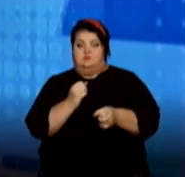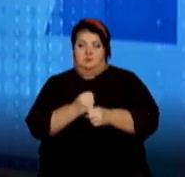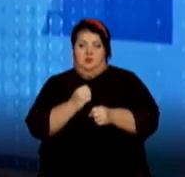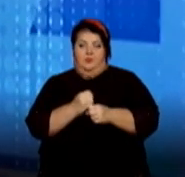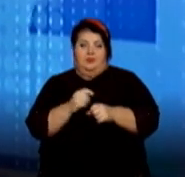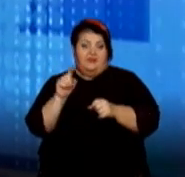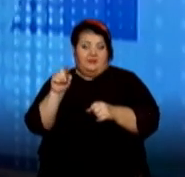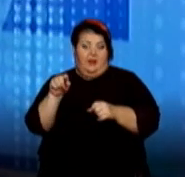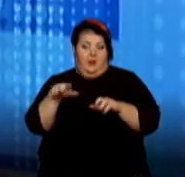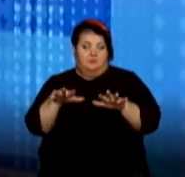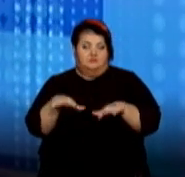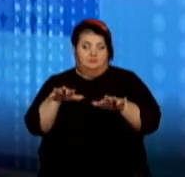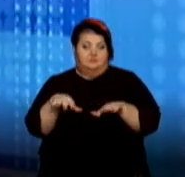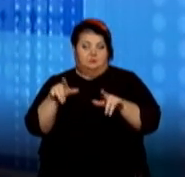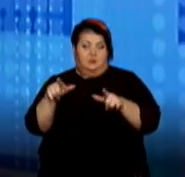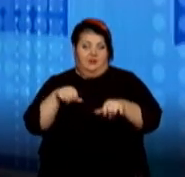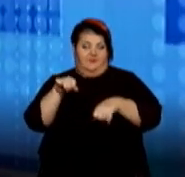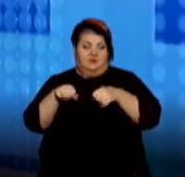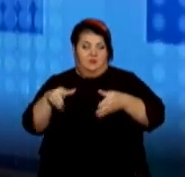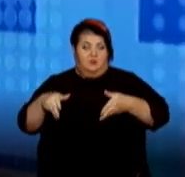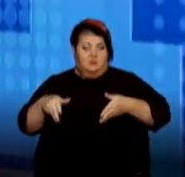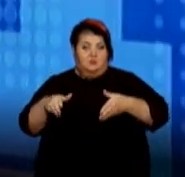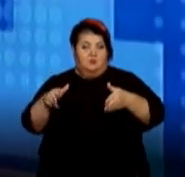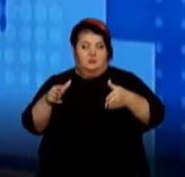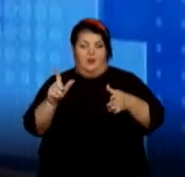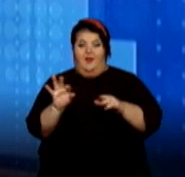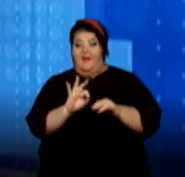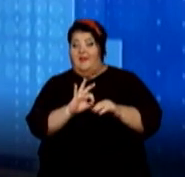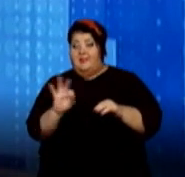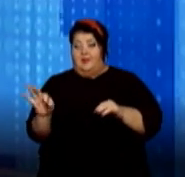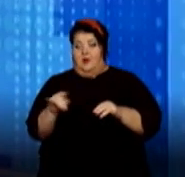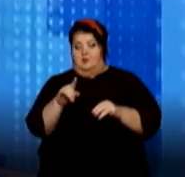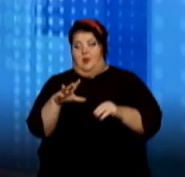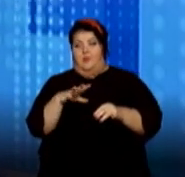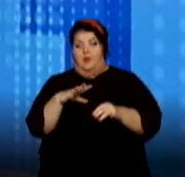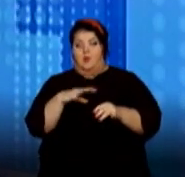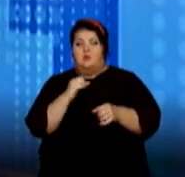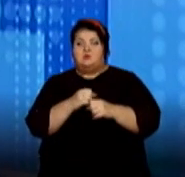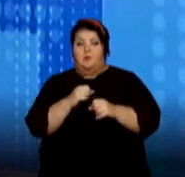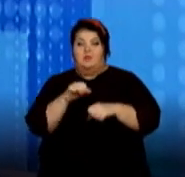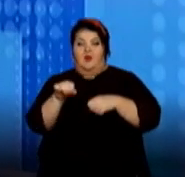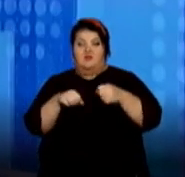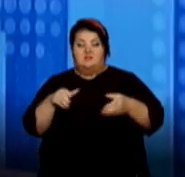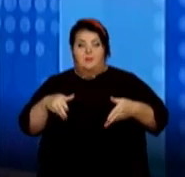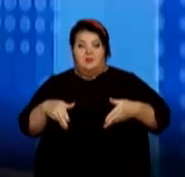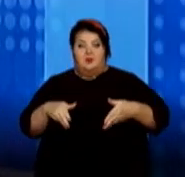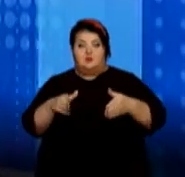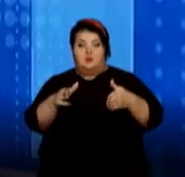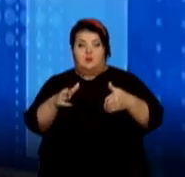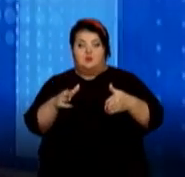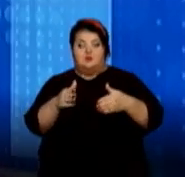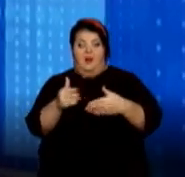там велосипедну інфраструктуру. Взагалі, в ідеальному форматі там було б зробити велосипедну доріжку, яка буде йти